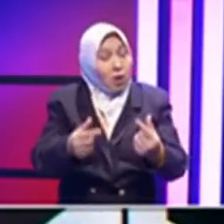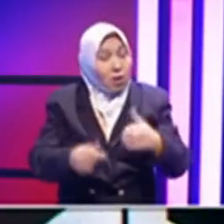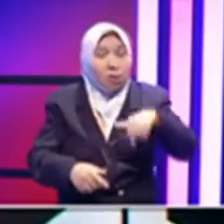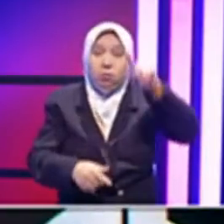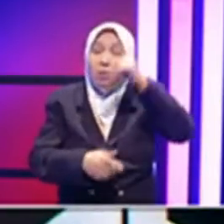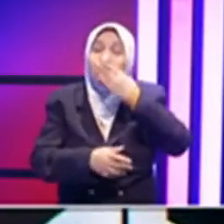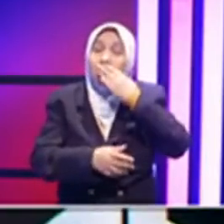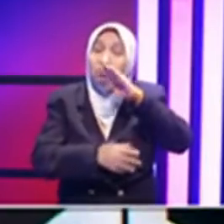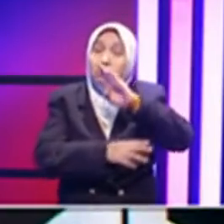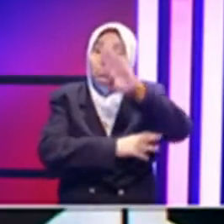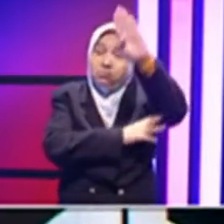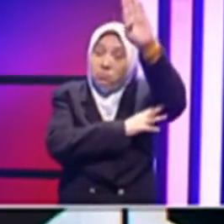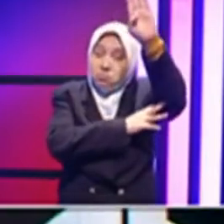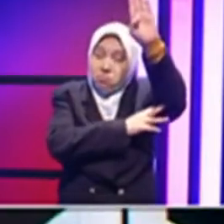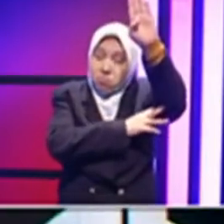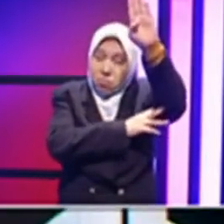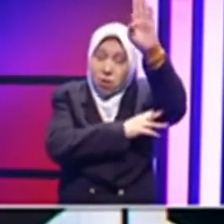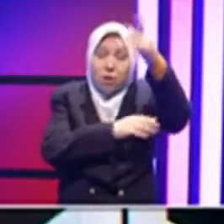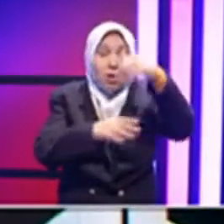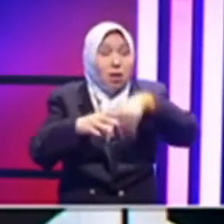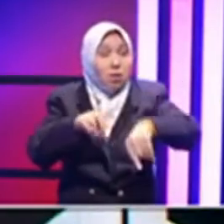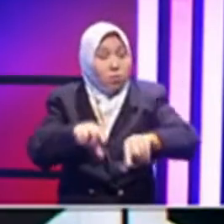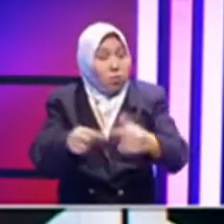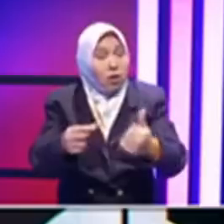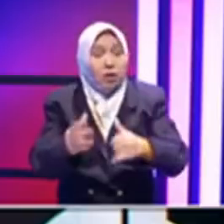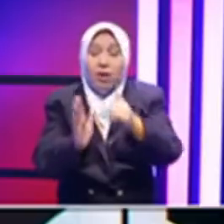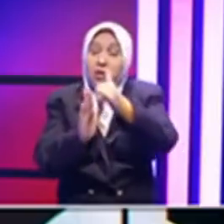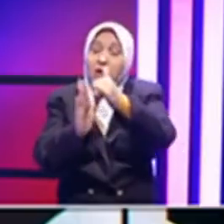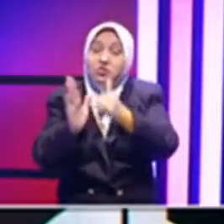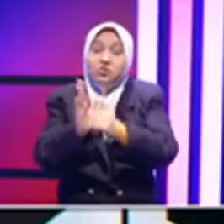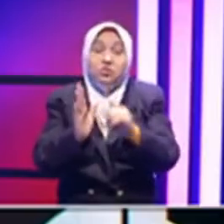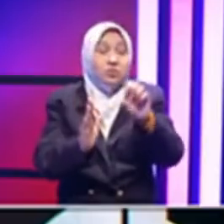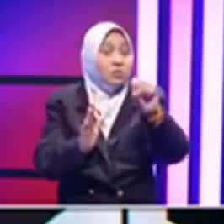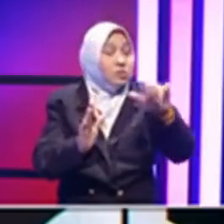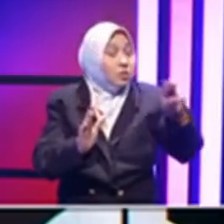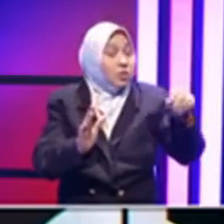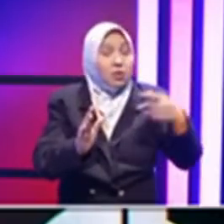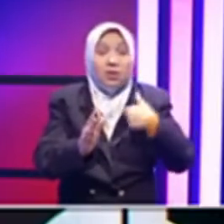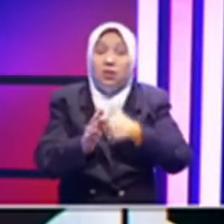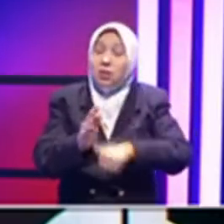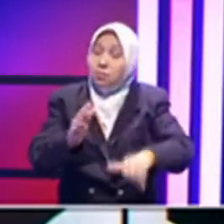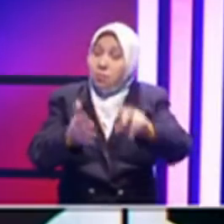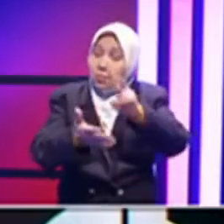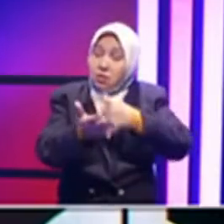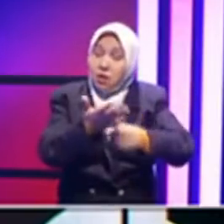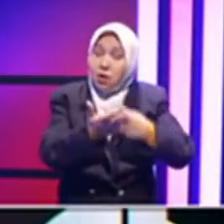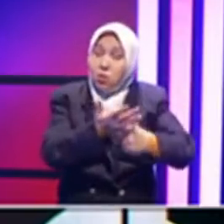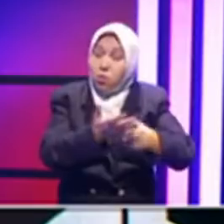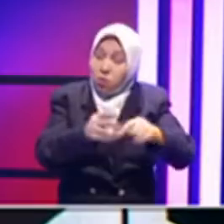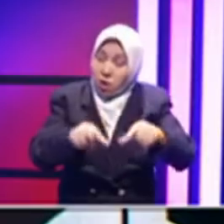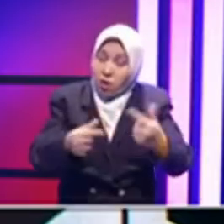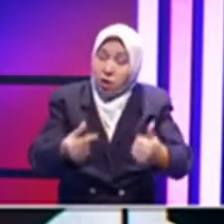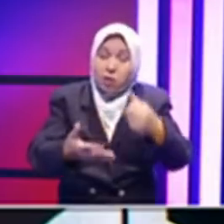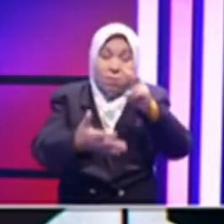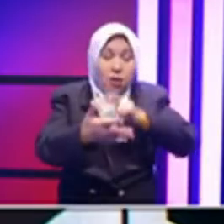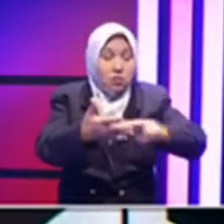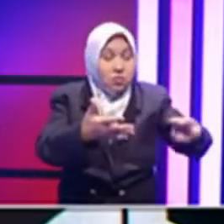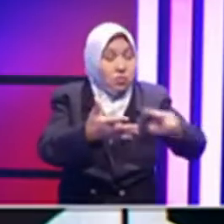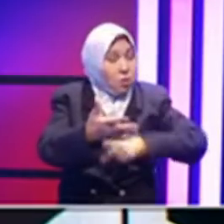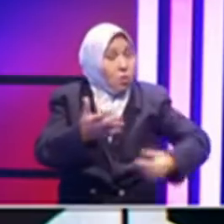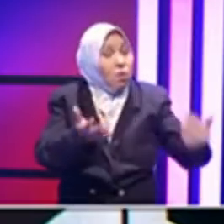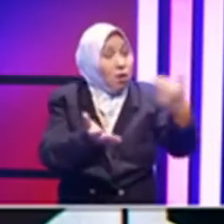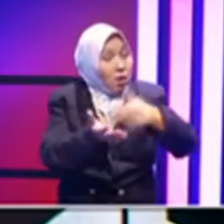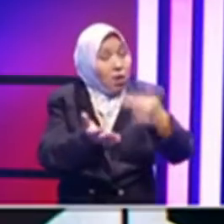bersumpah dengan Wal Quranil Majid. Dalam surah Yasin kita bincang Wal Quranil Hakim. Quran yang dibaca berulang kali akan menyebabkan